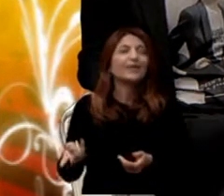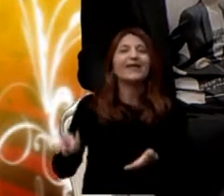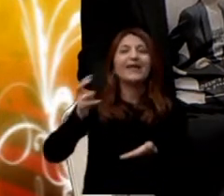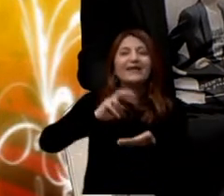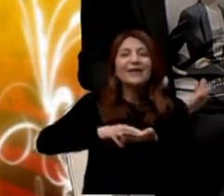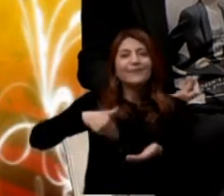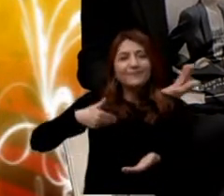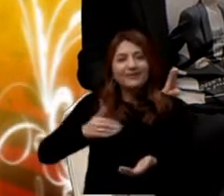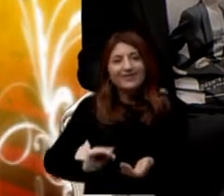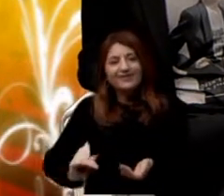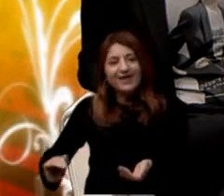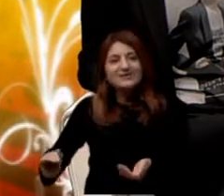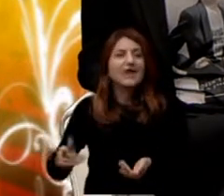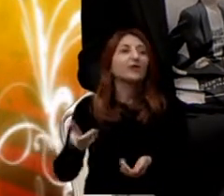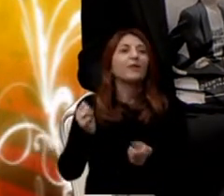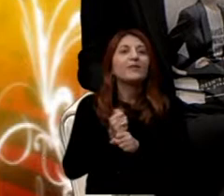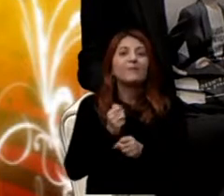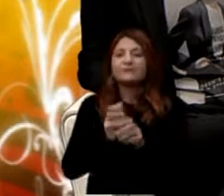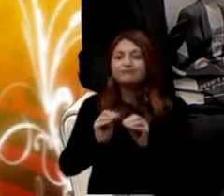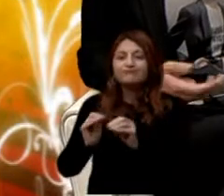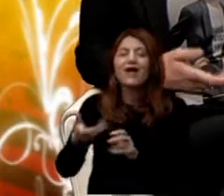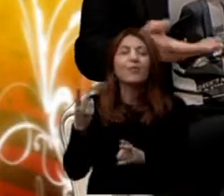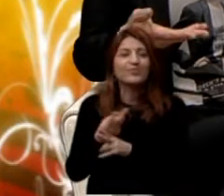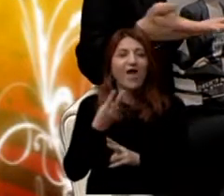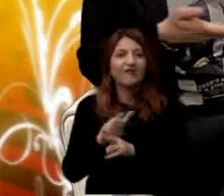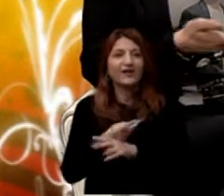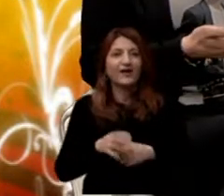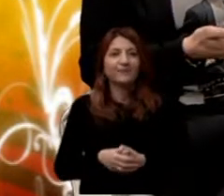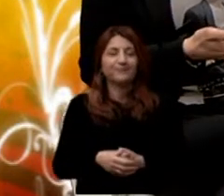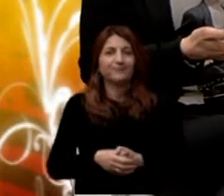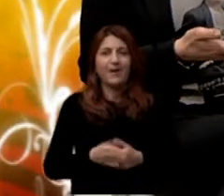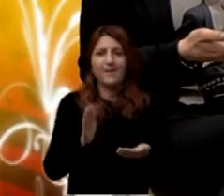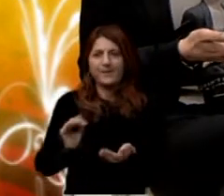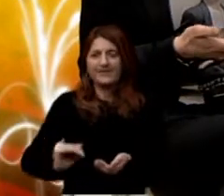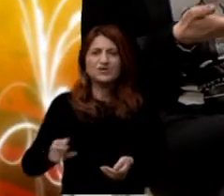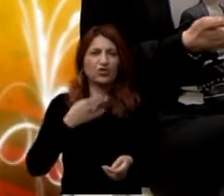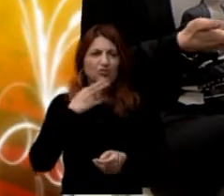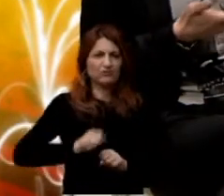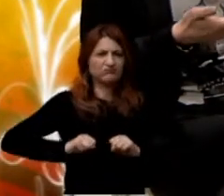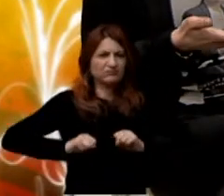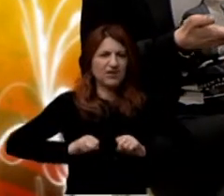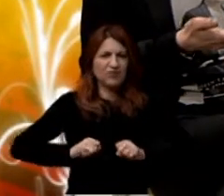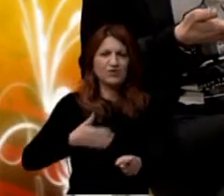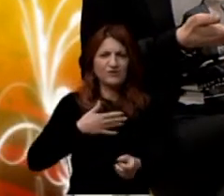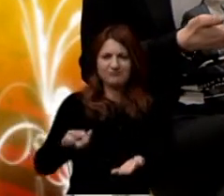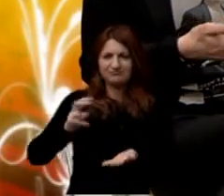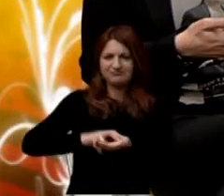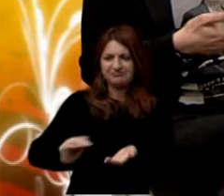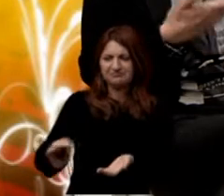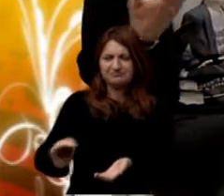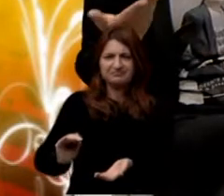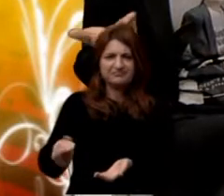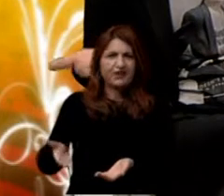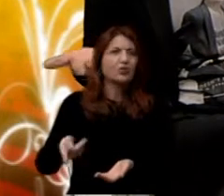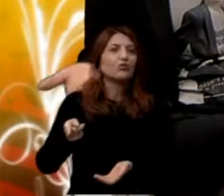ranom djetinjstvu, kada zapravo kreiramo navike. Jer znači, dijete koje je recimo pretilo u svojoj ranom djetinjstvu